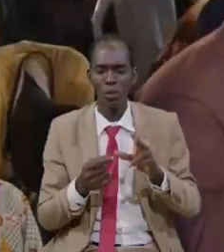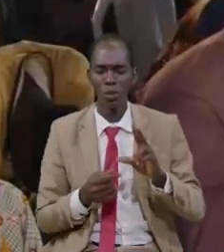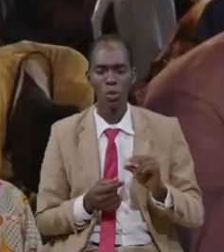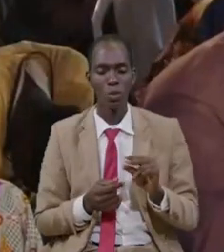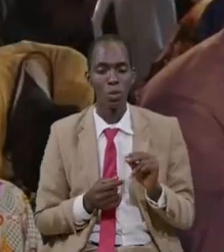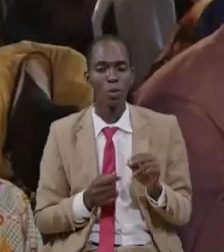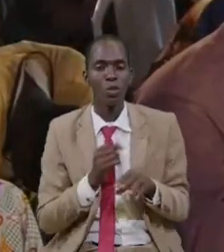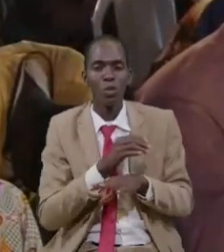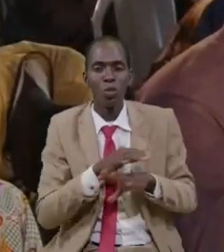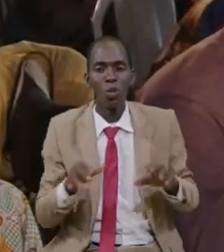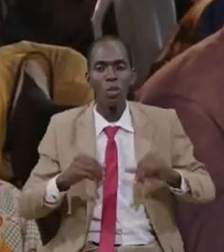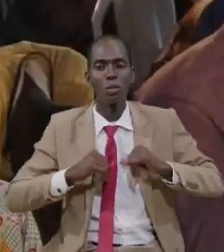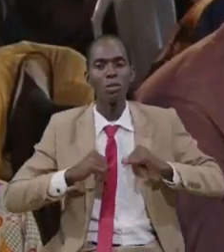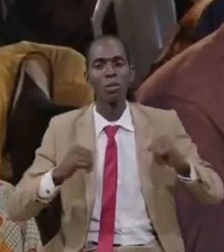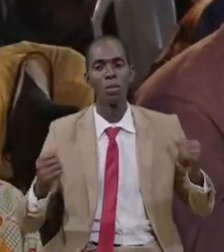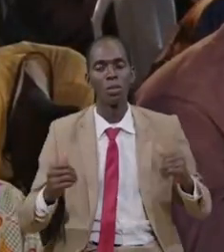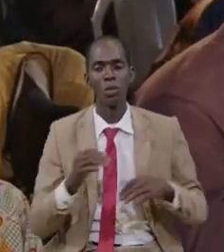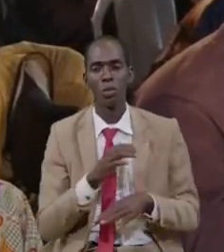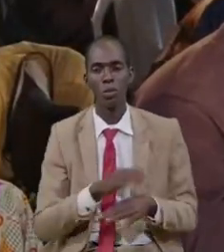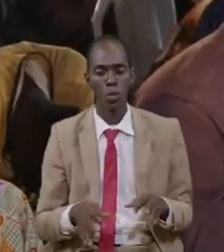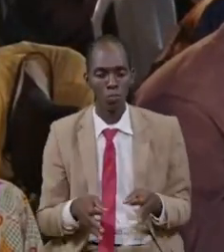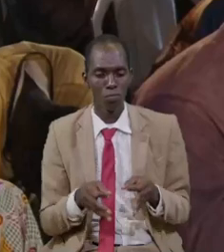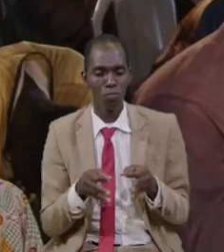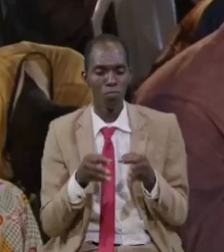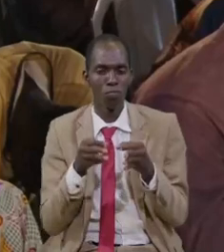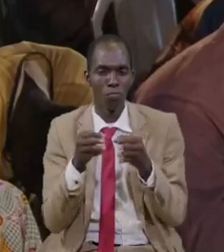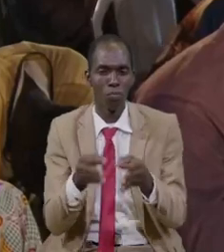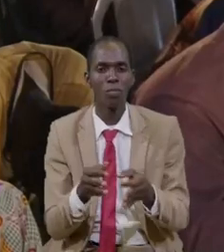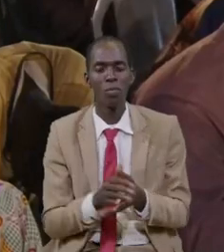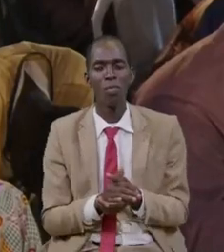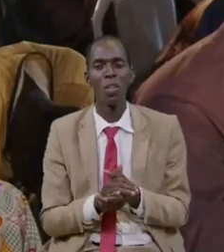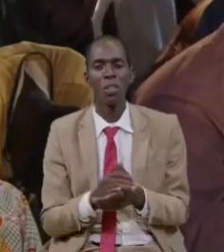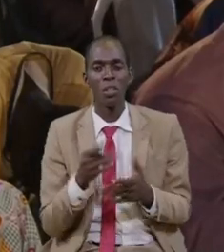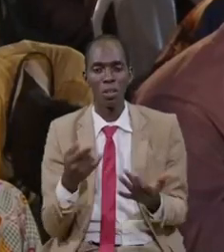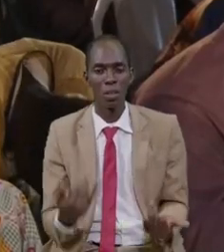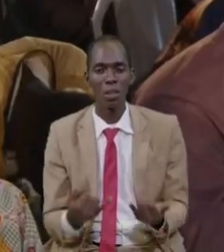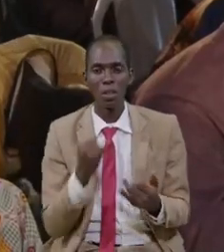Et ne te prive pas de l'opportunité d'être racheté,